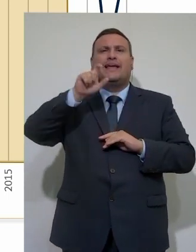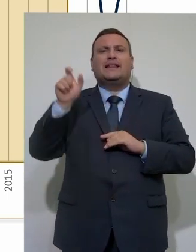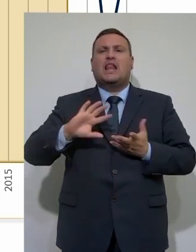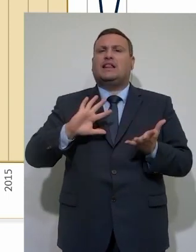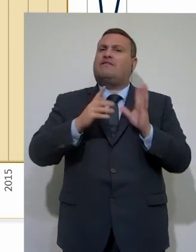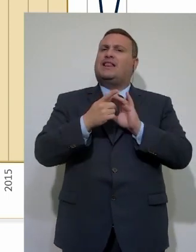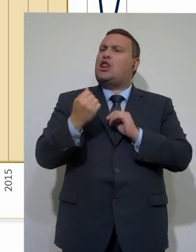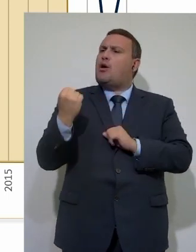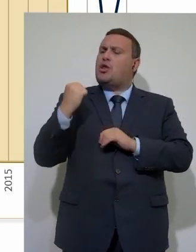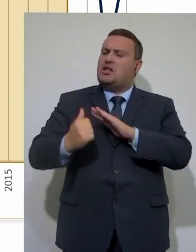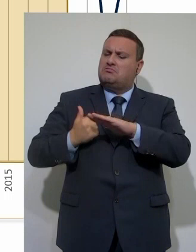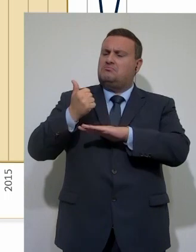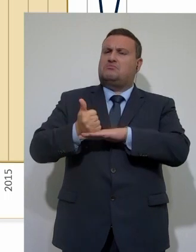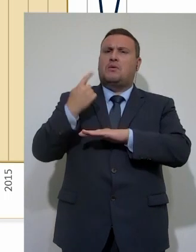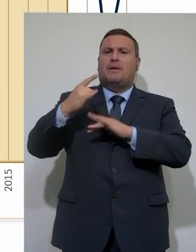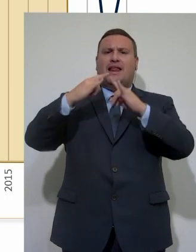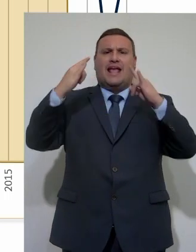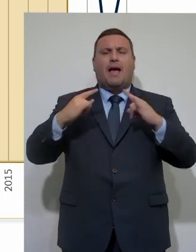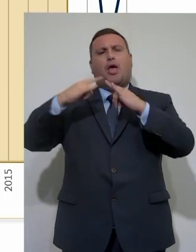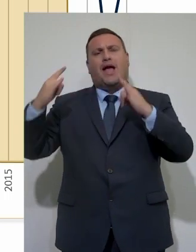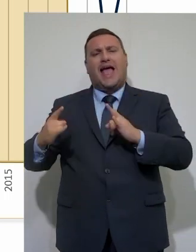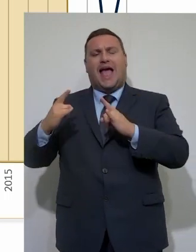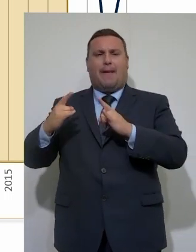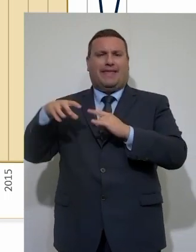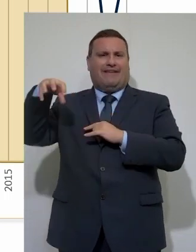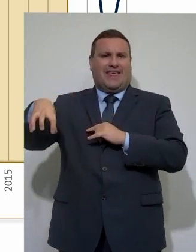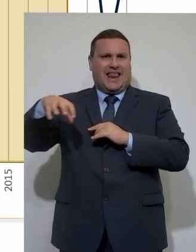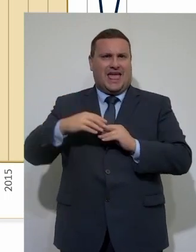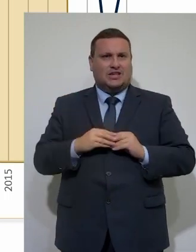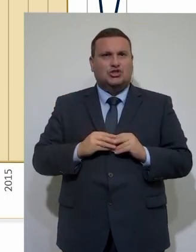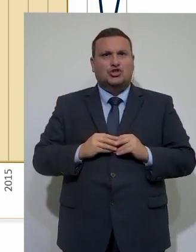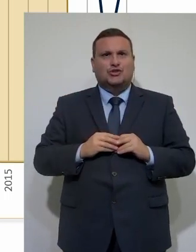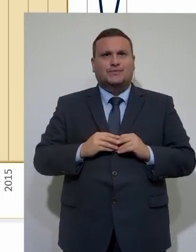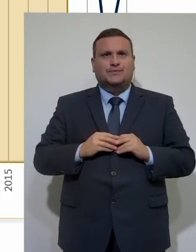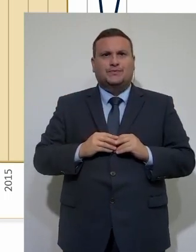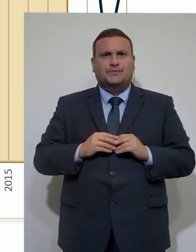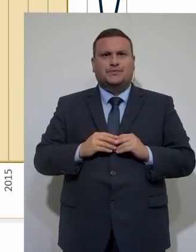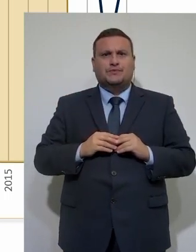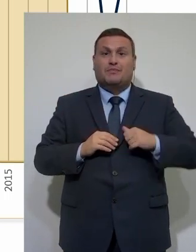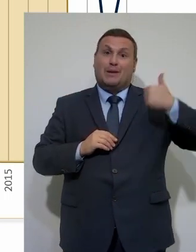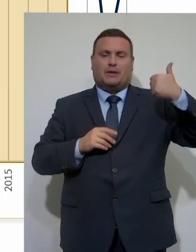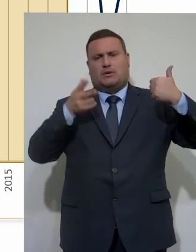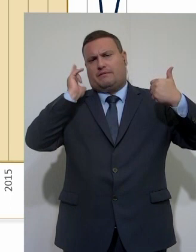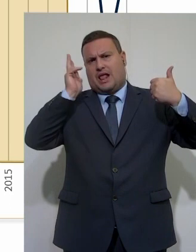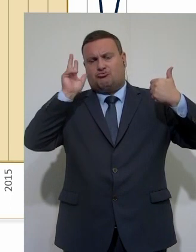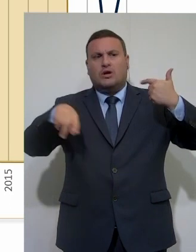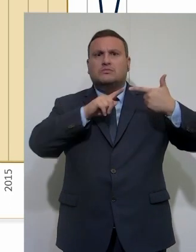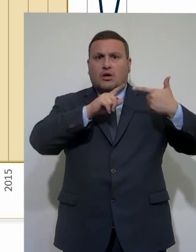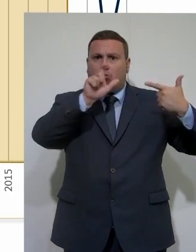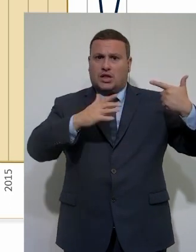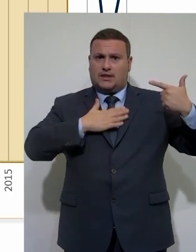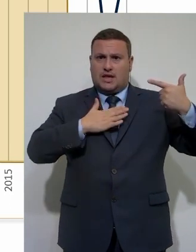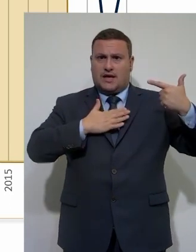segmento camping e camping village. Significa che è seconda solamente alla Francia, sia come dimensione